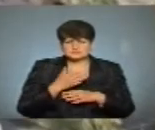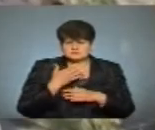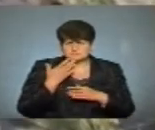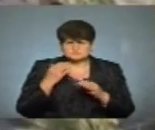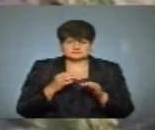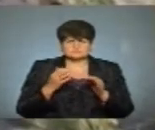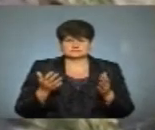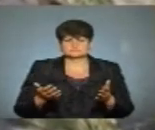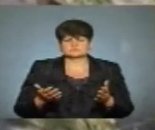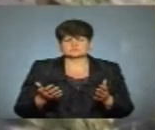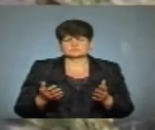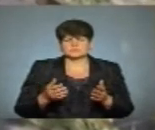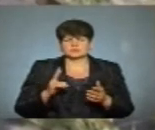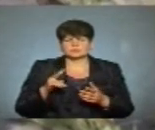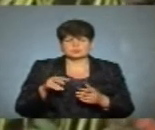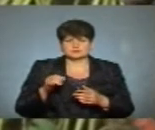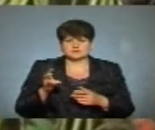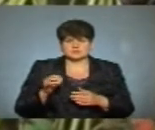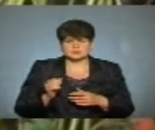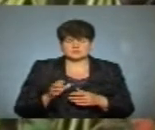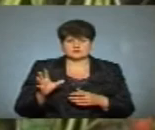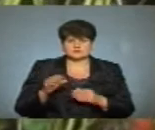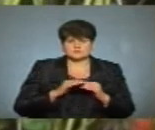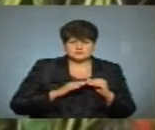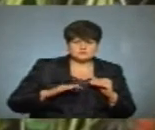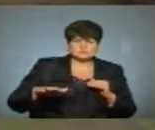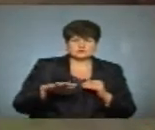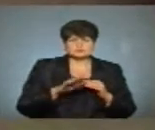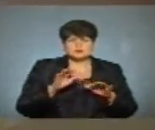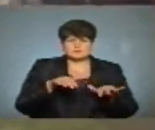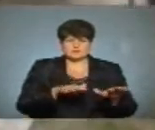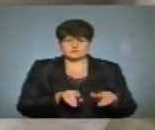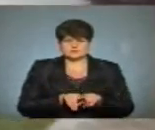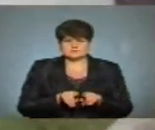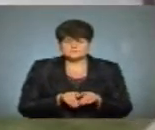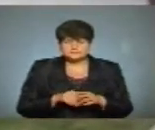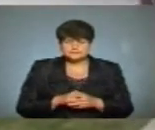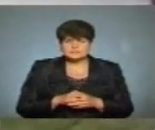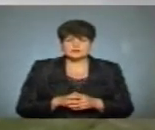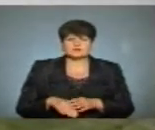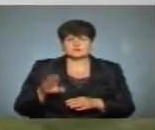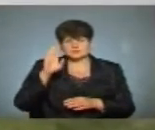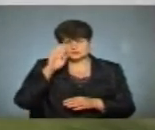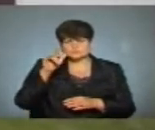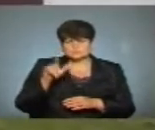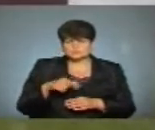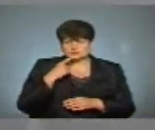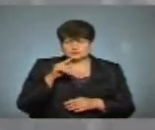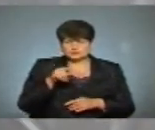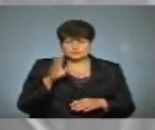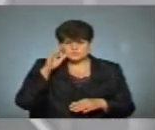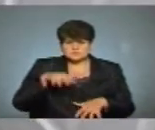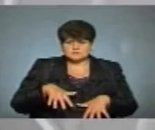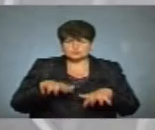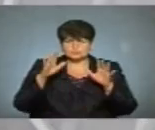нічого. Одніка самі бачите, тут було сплошне, так як море. Місцевий житель Ігор Кіт розповідає, що вода затопила його літню